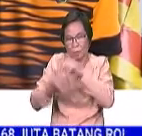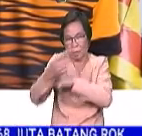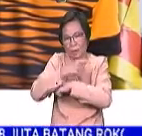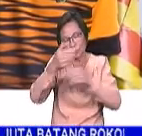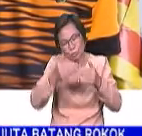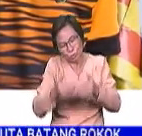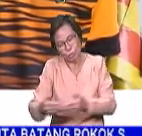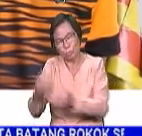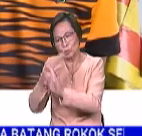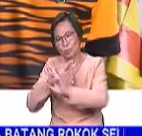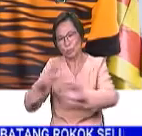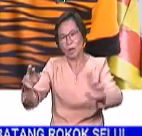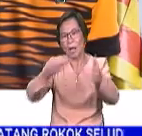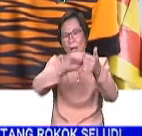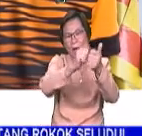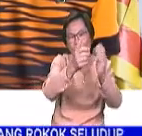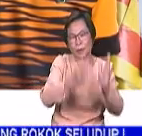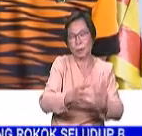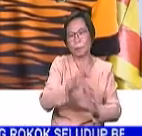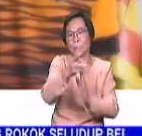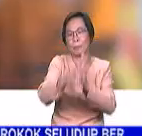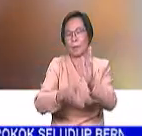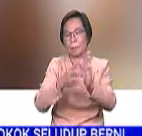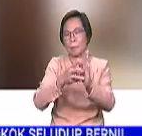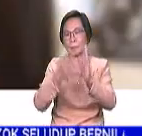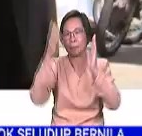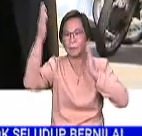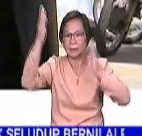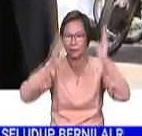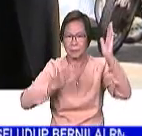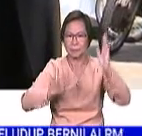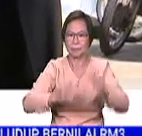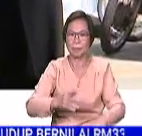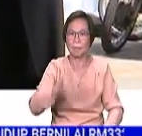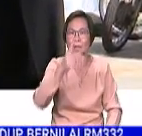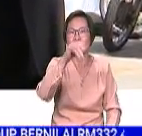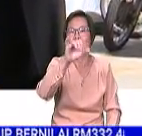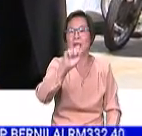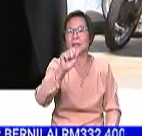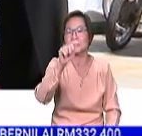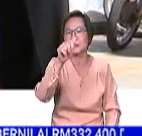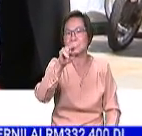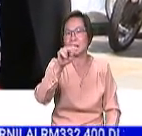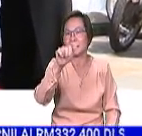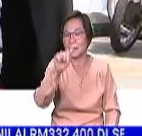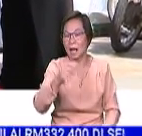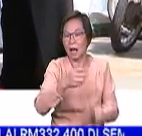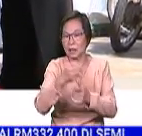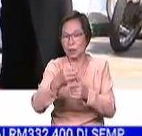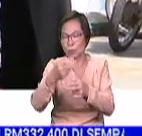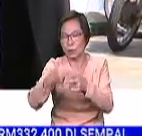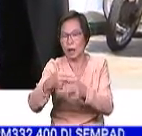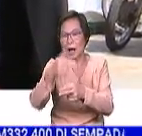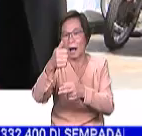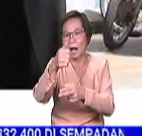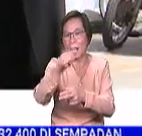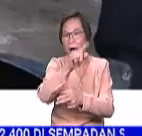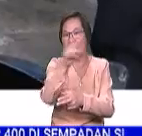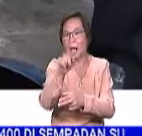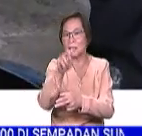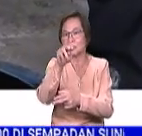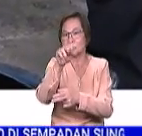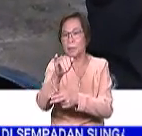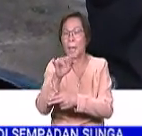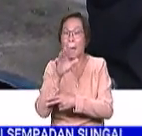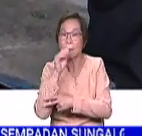meneruskan persiapan kesedihan sebagai atlet pemimpin gawang sementara itu kristanna atau lebih dikenali sebagai Azmi Abu